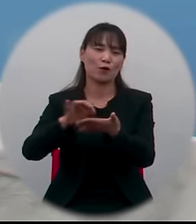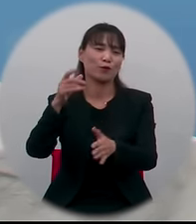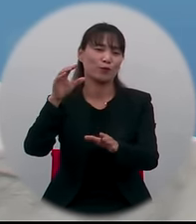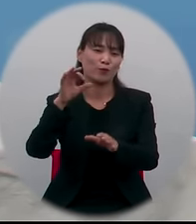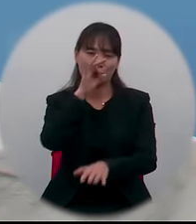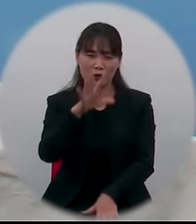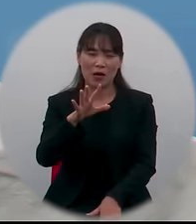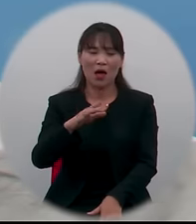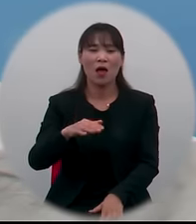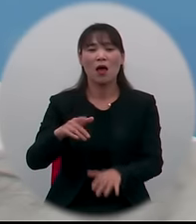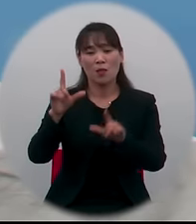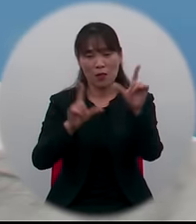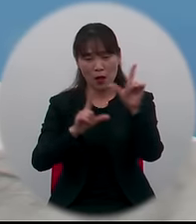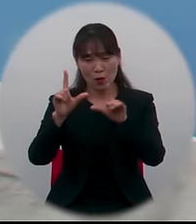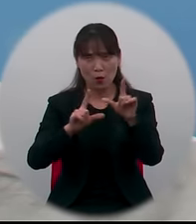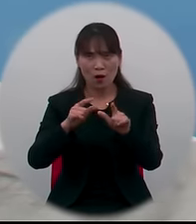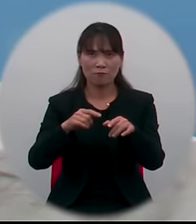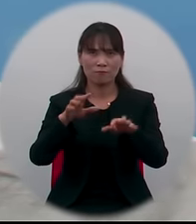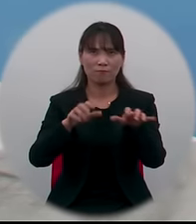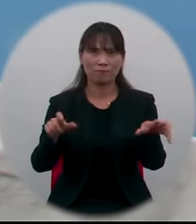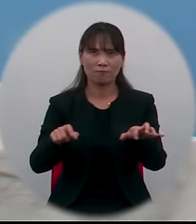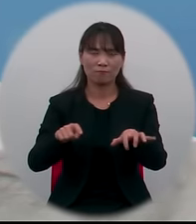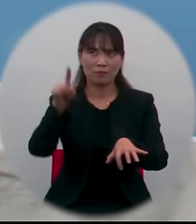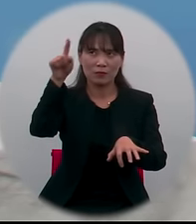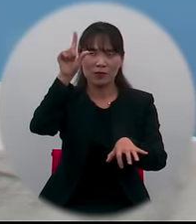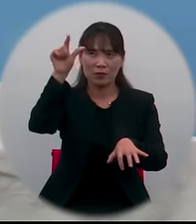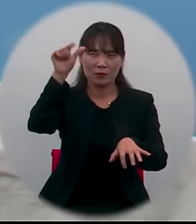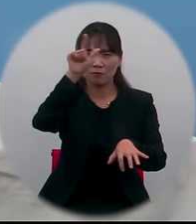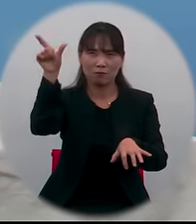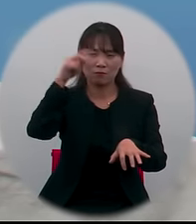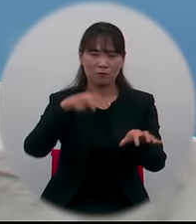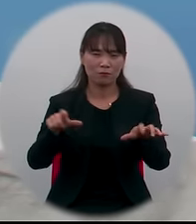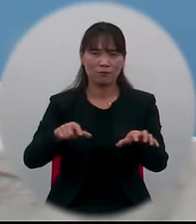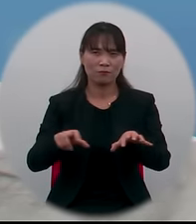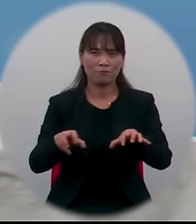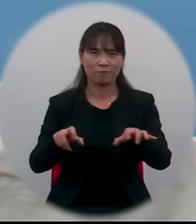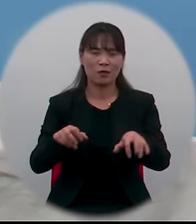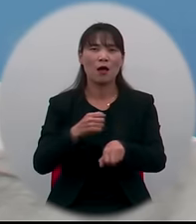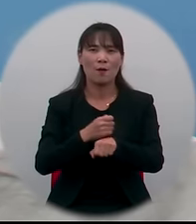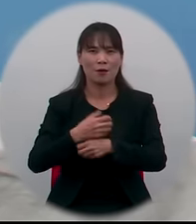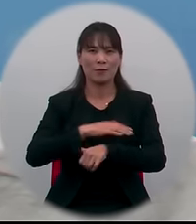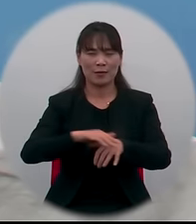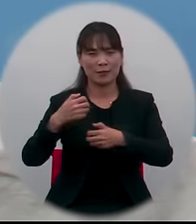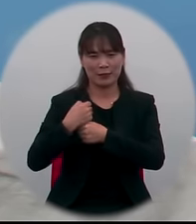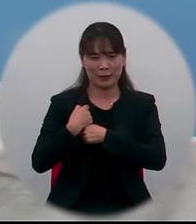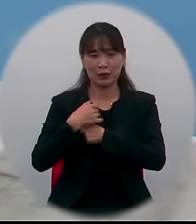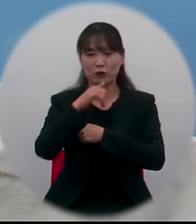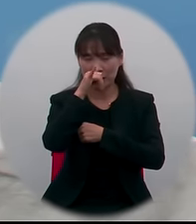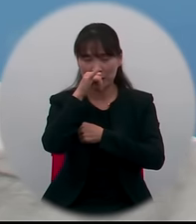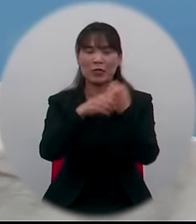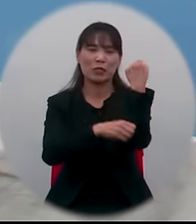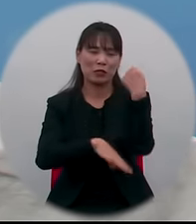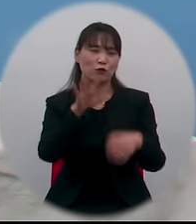돼요 그래서 아이들의인 사용 태도가 어떻게 바뀌냐 그은 시간을 보면서 합니다 그래서 이제는에 시간을 준수하는